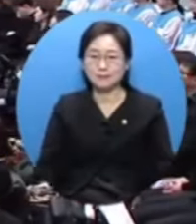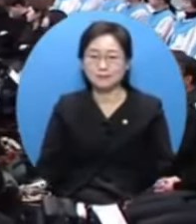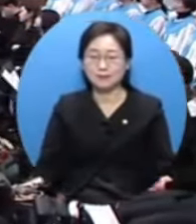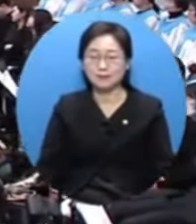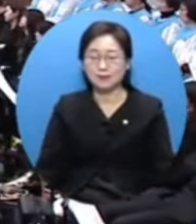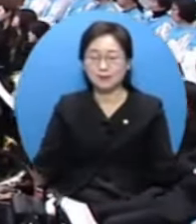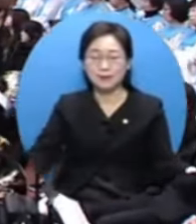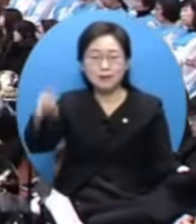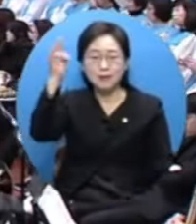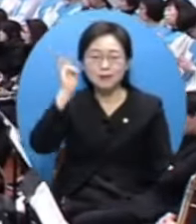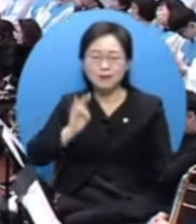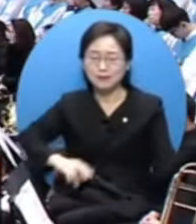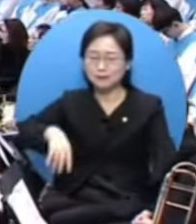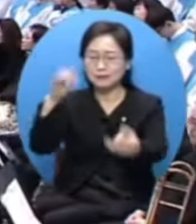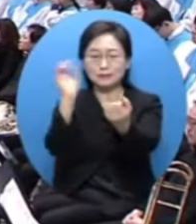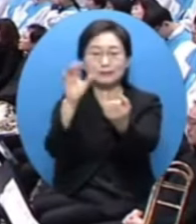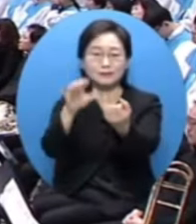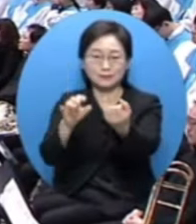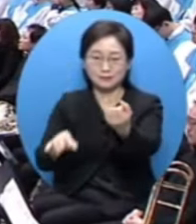마리아를 꾸짖었습니다.